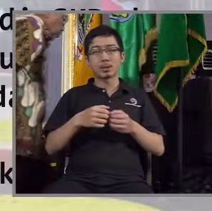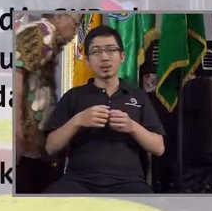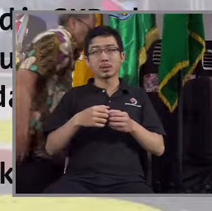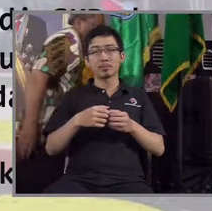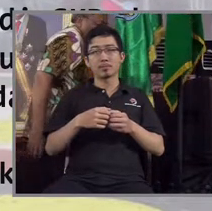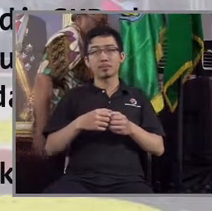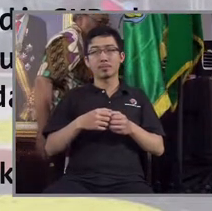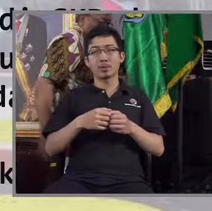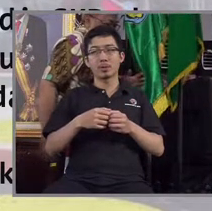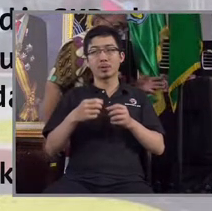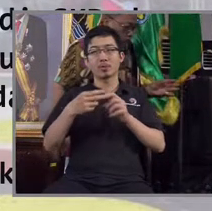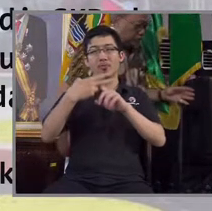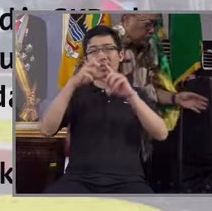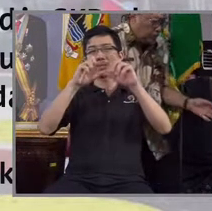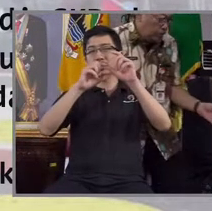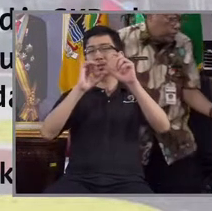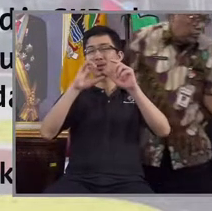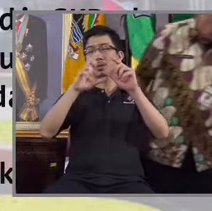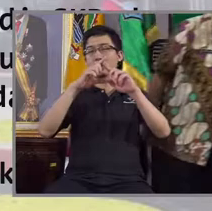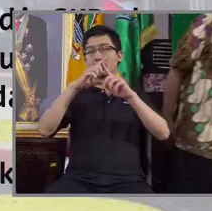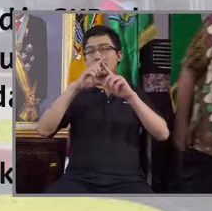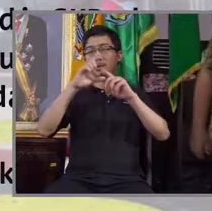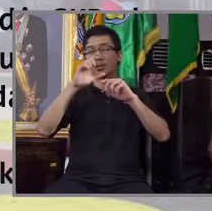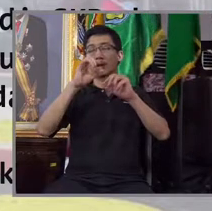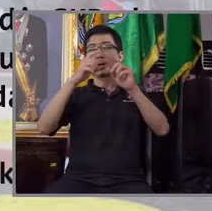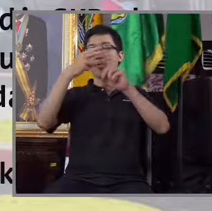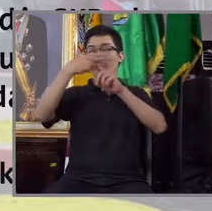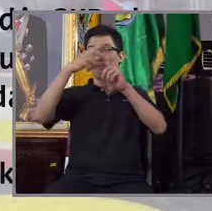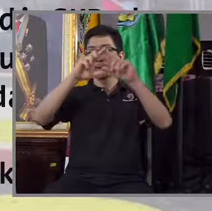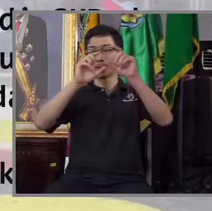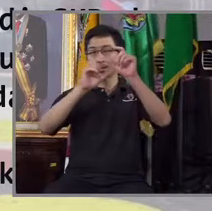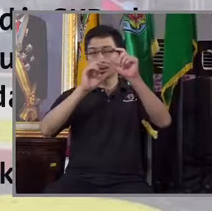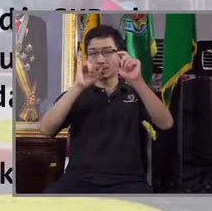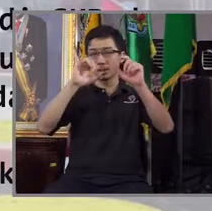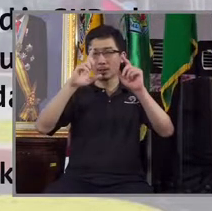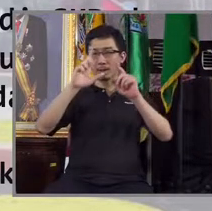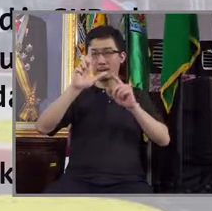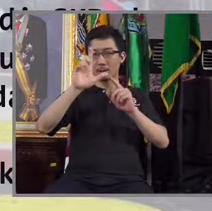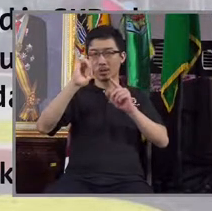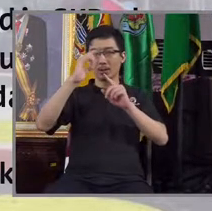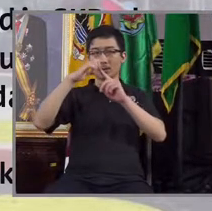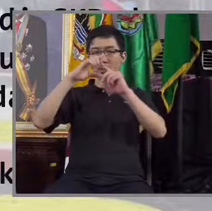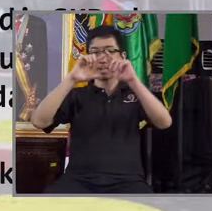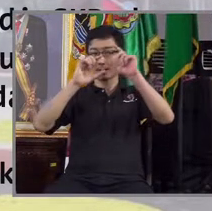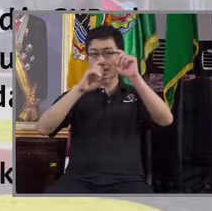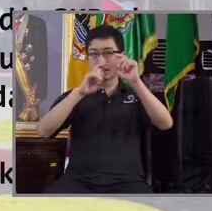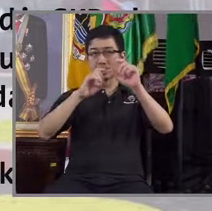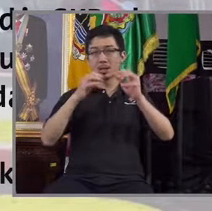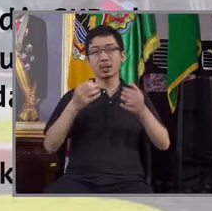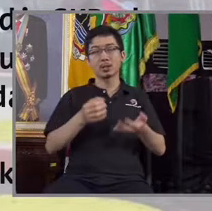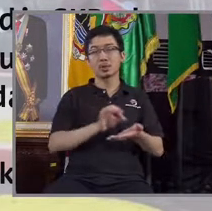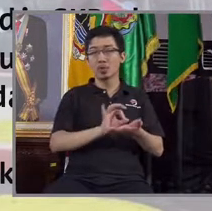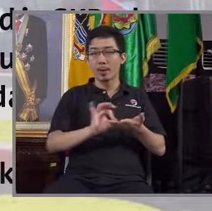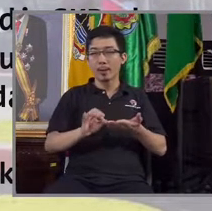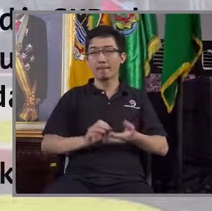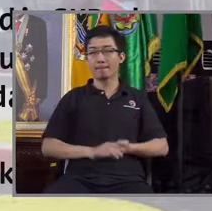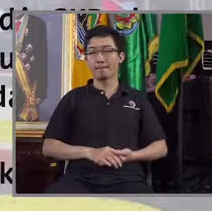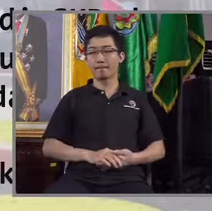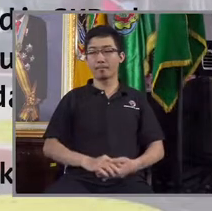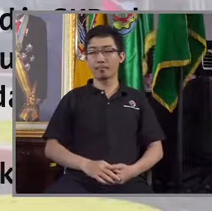sekolah. Kemudian yang kedua adalah merdeka sekolah dan sekolah tanpa sekat. Ini ada